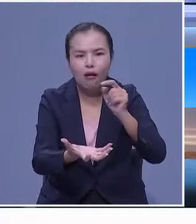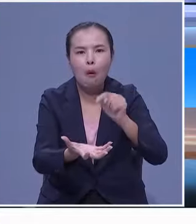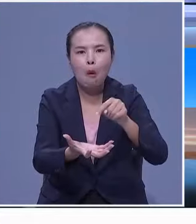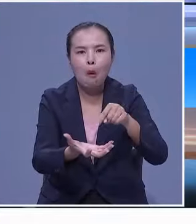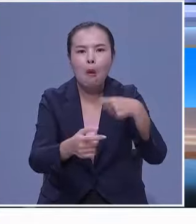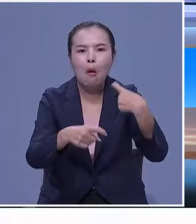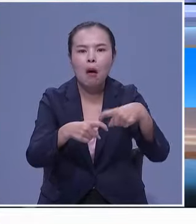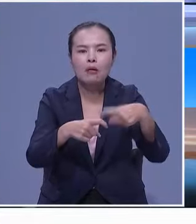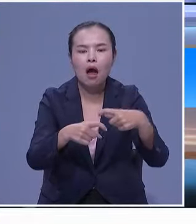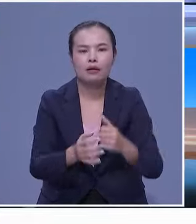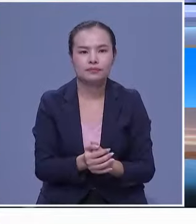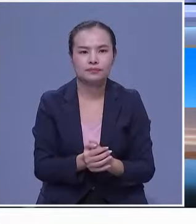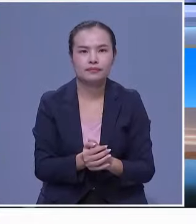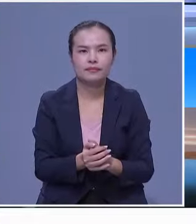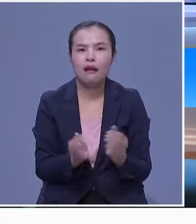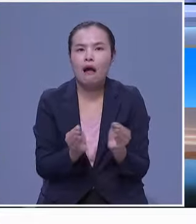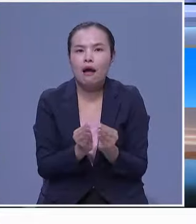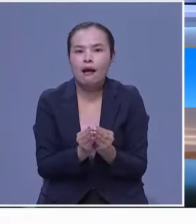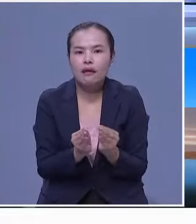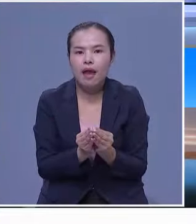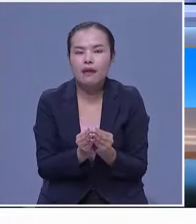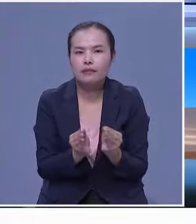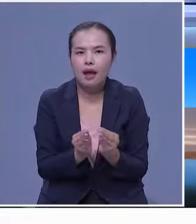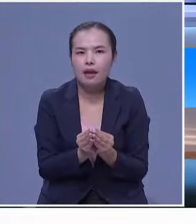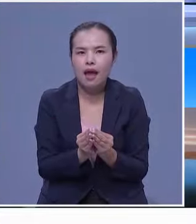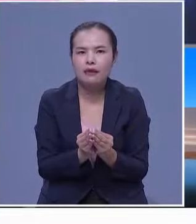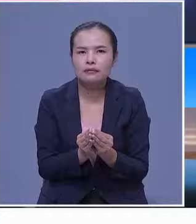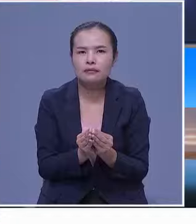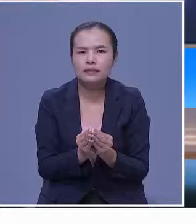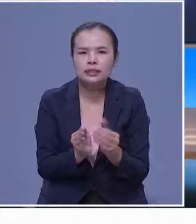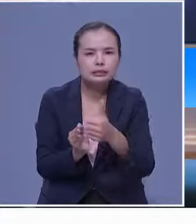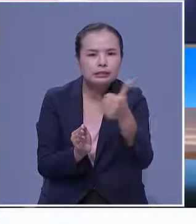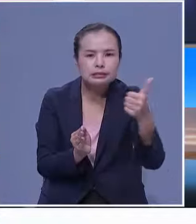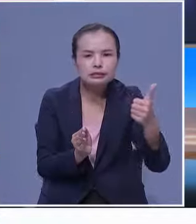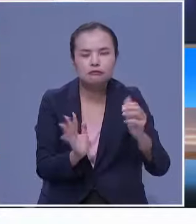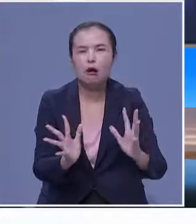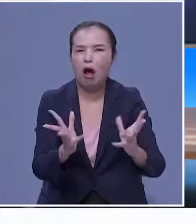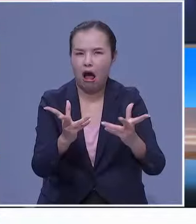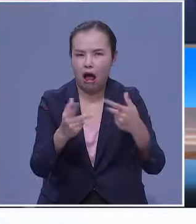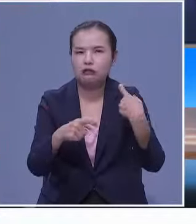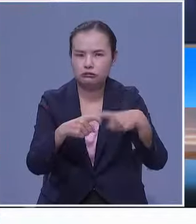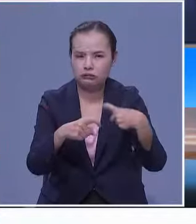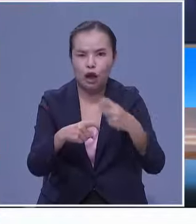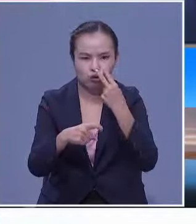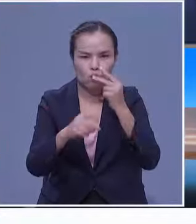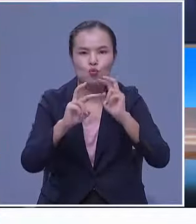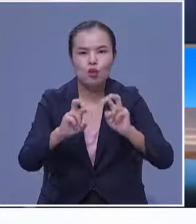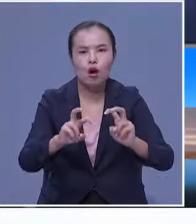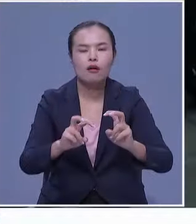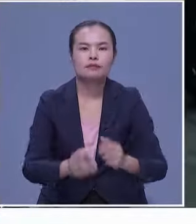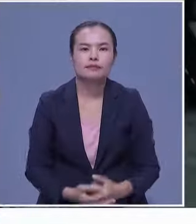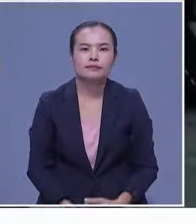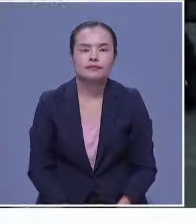ที่การดึงคะแนนจากด้านอื่นเพื่อไม่ให้เกิดภาวะฟองสบู่แตกแล้วคะแนนหายไปก็ดูจะยากลำบากไปฟังเสียงอาจารย์วิเคราะห์ค่ะ ครับ